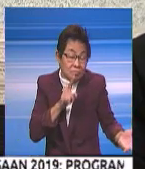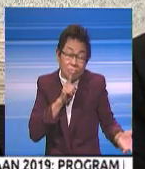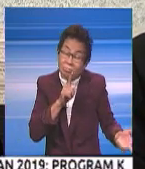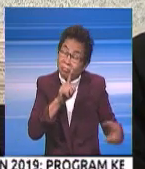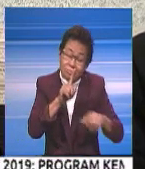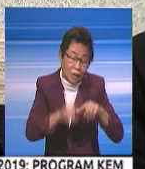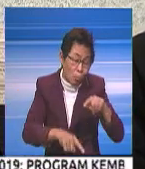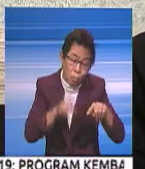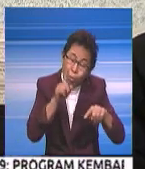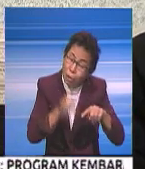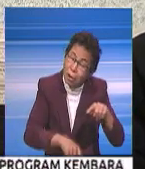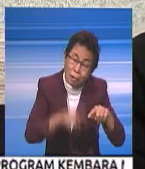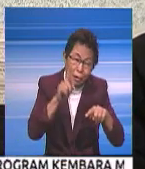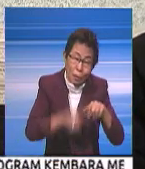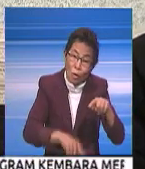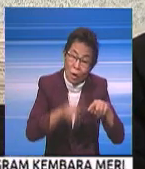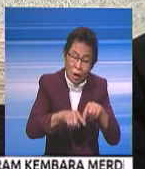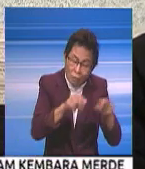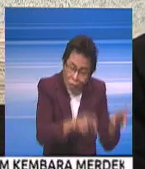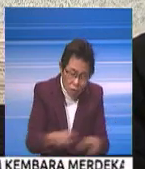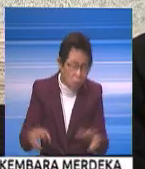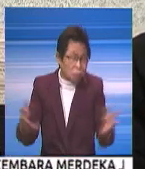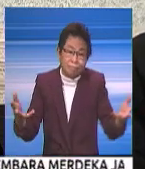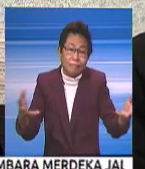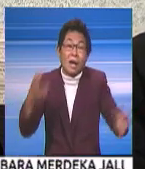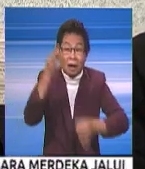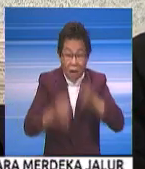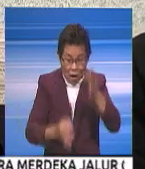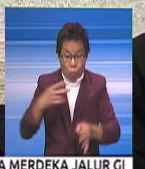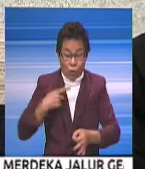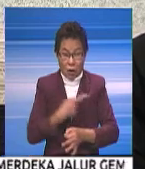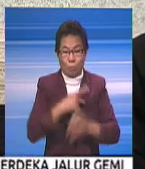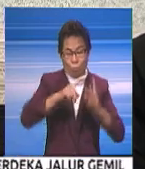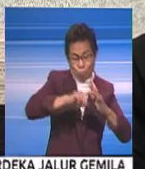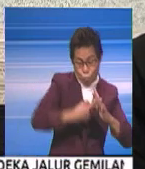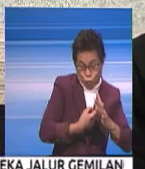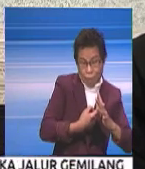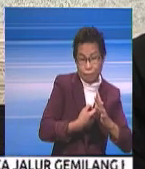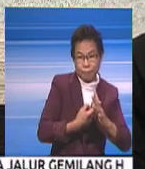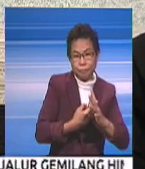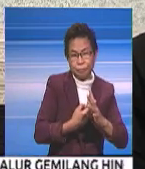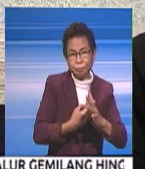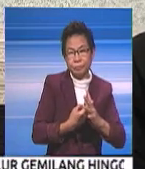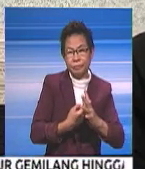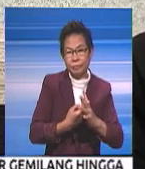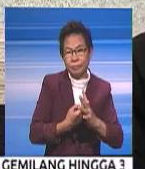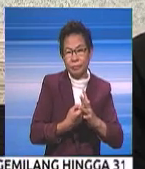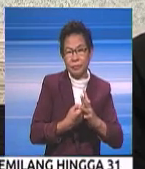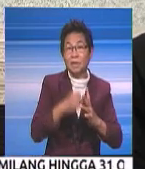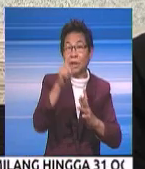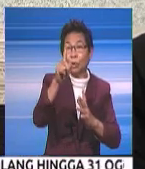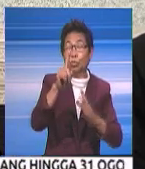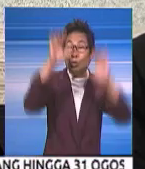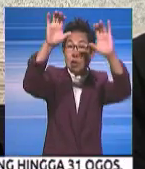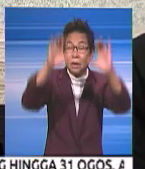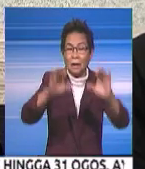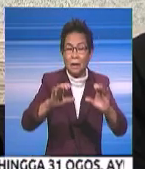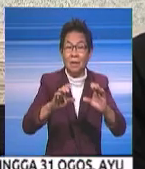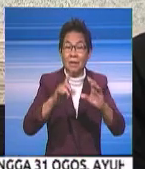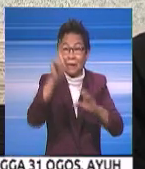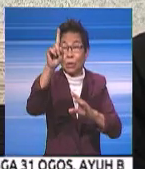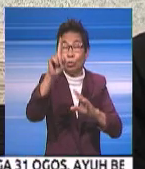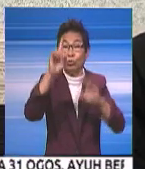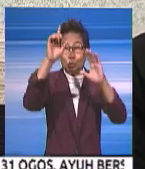tak boleh mula pun perbincangan itu. Jadi kalau kita mulakan dengan satu bentuk sekolah,